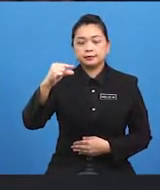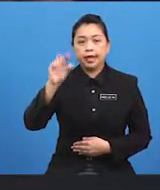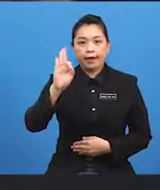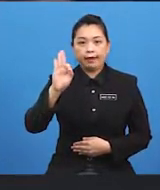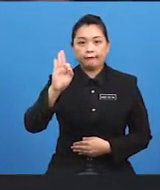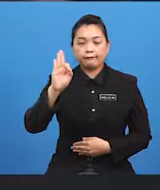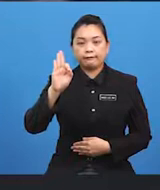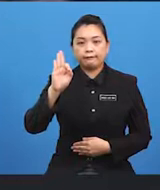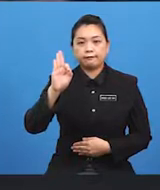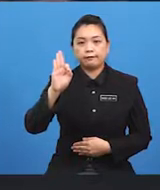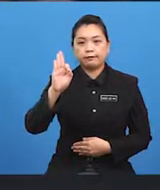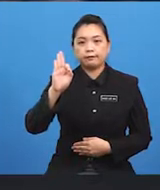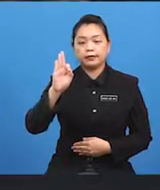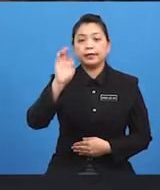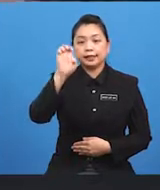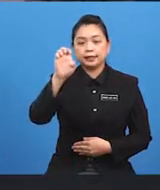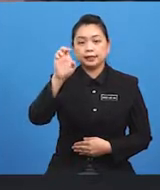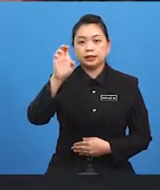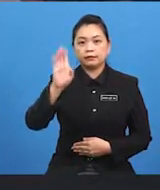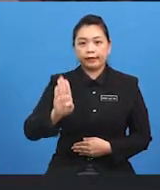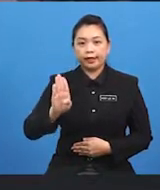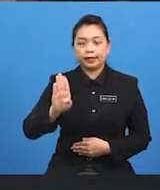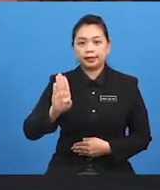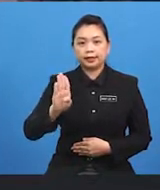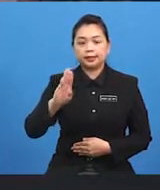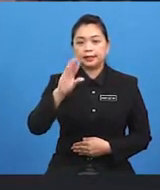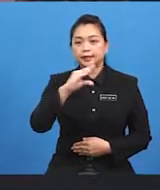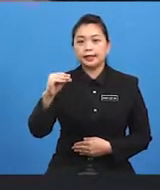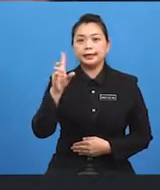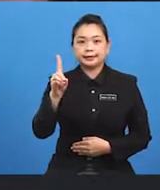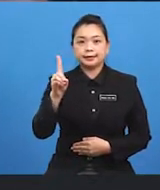F, E flat dan D.